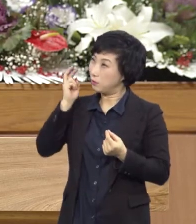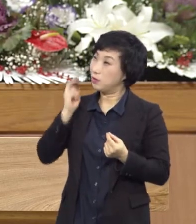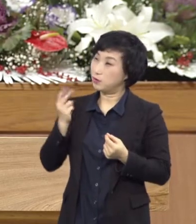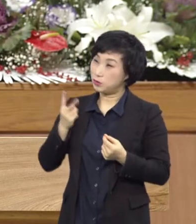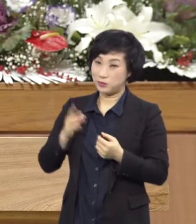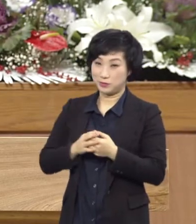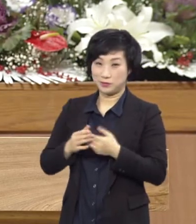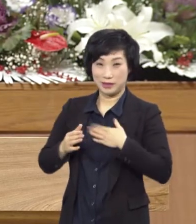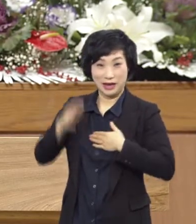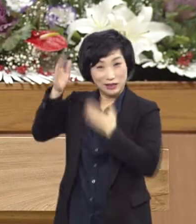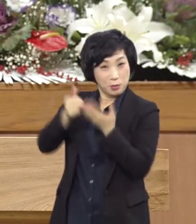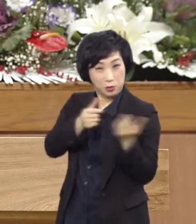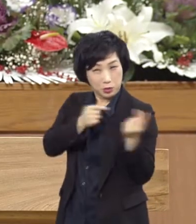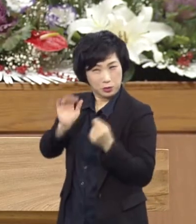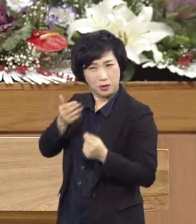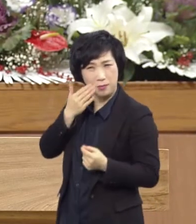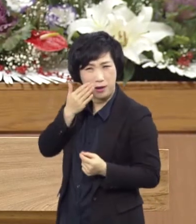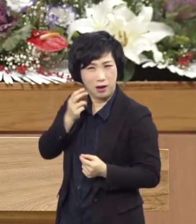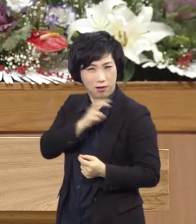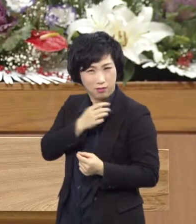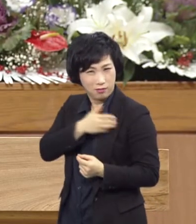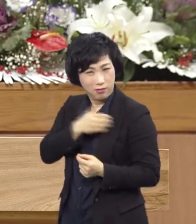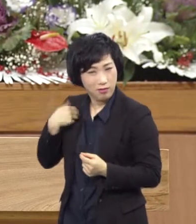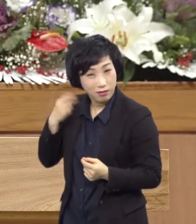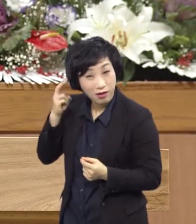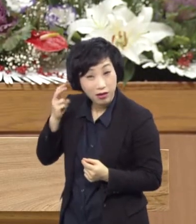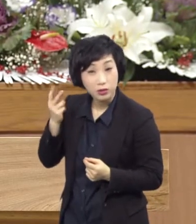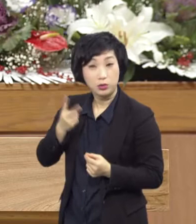하나님이 될 것 같아, 그리고